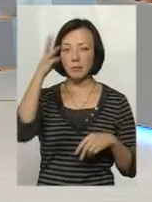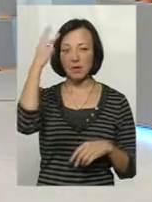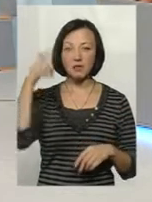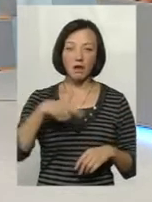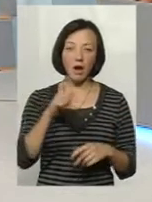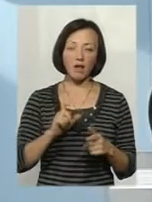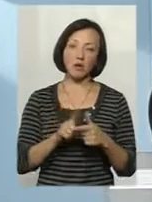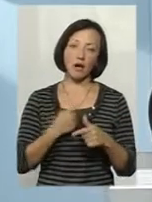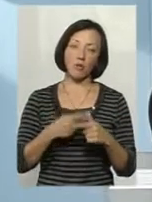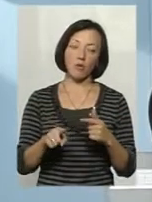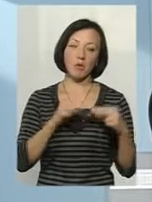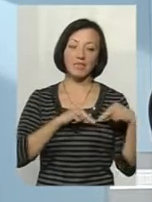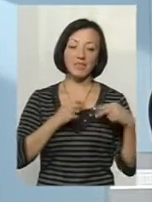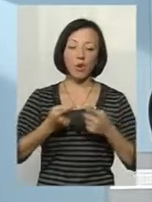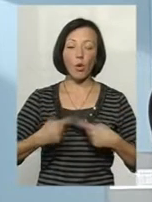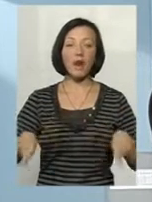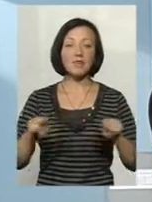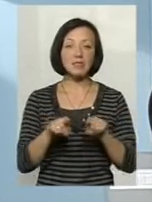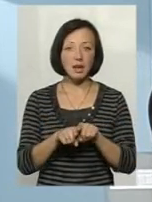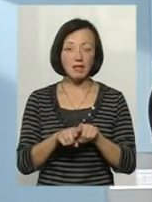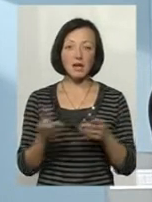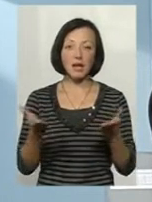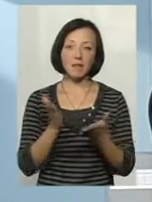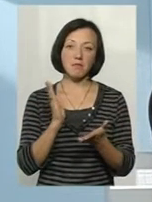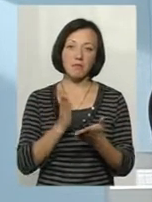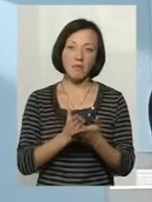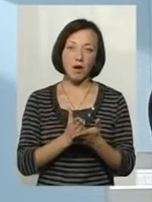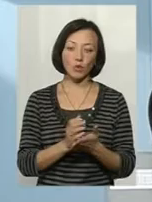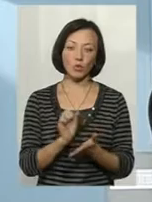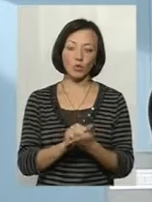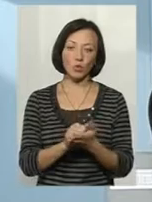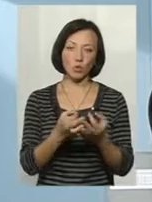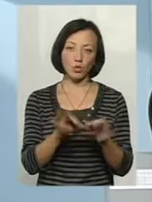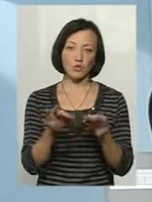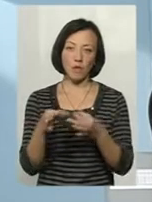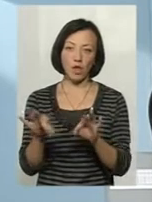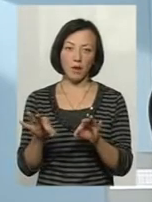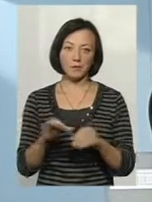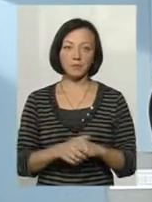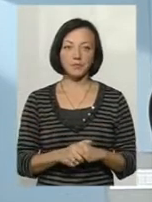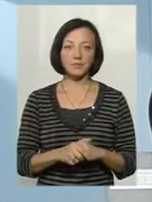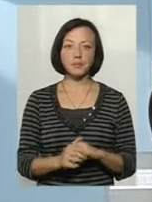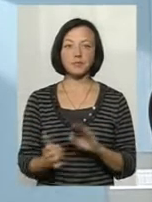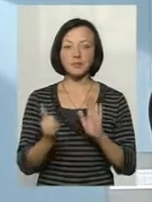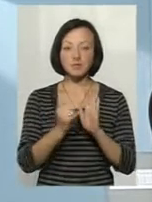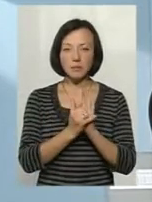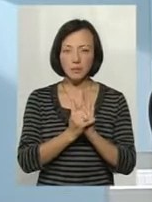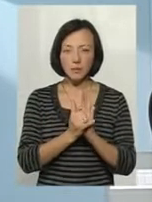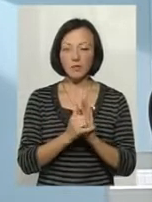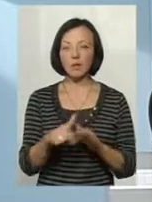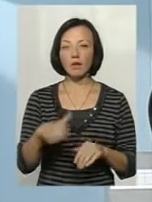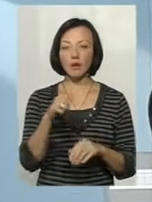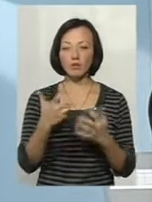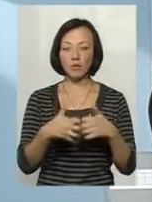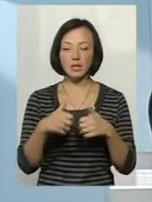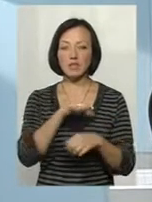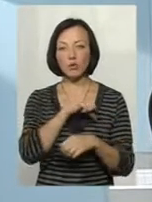«Хмельницьгаз», або працівники тих організацій, які мають відповідні дозволи, ліцензії, встановлення газового